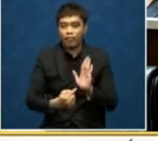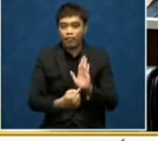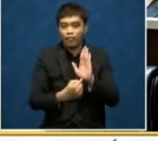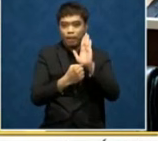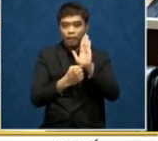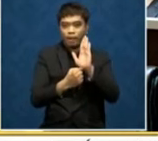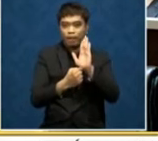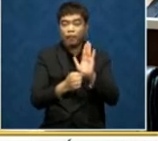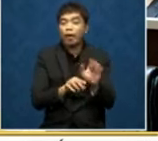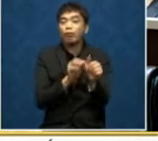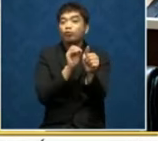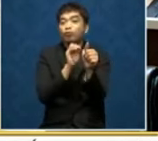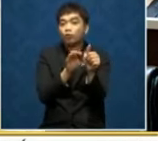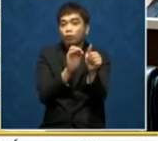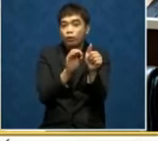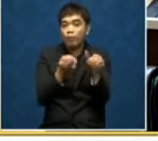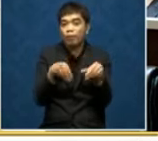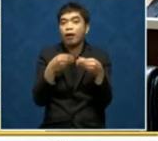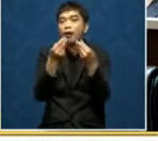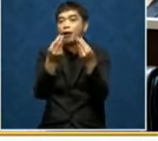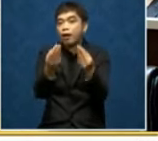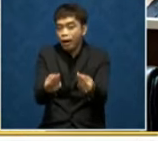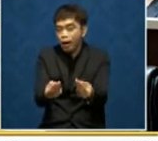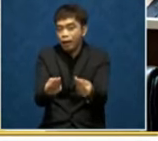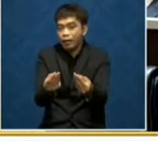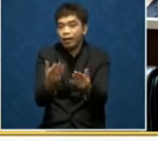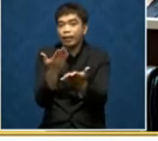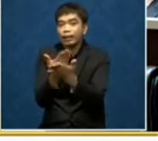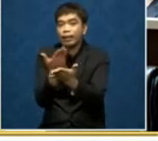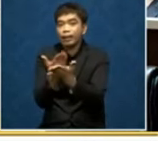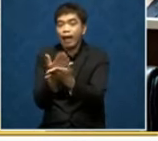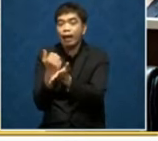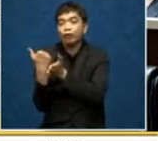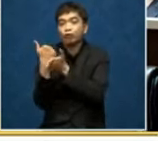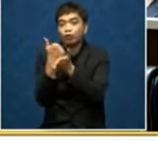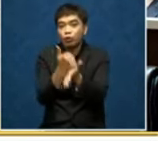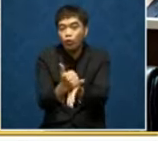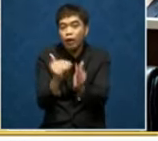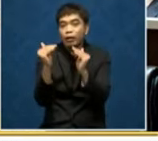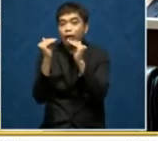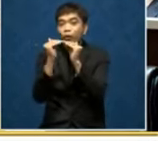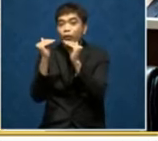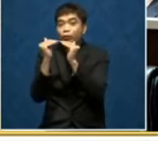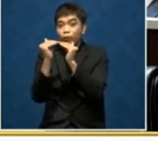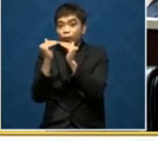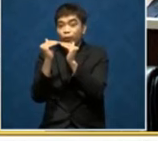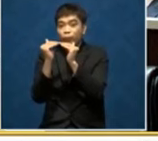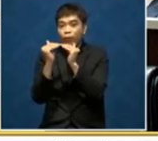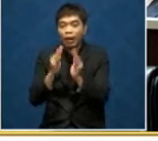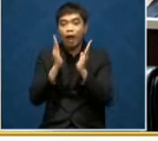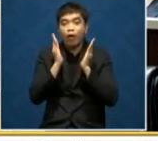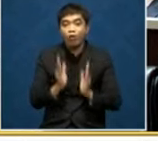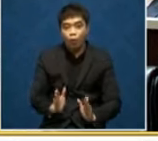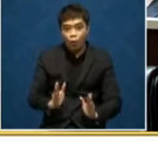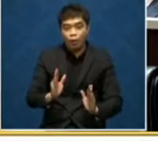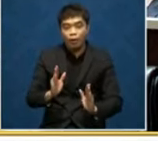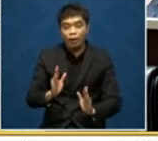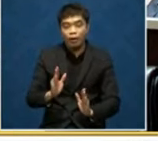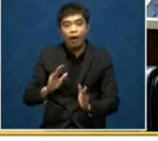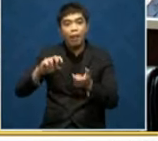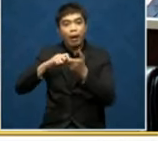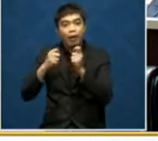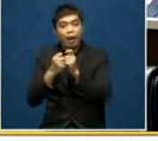การแนะนำให้ขอรับเงินช่วยเหลือกองทุนยุติธรรมและหรือเงินช่วยเหลือผู้เสียหายหรือ